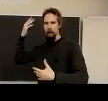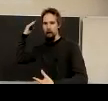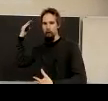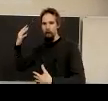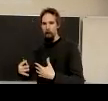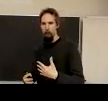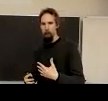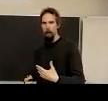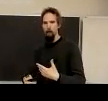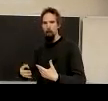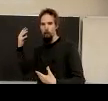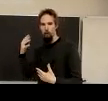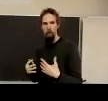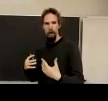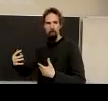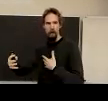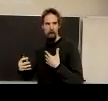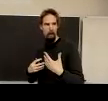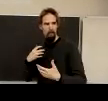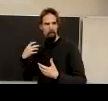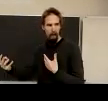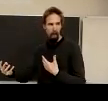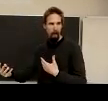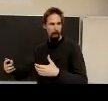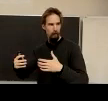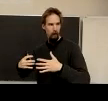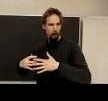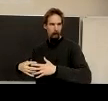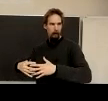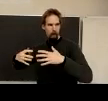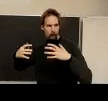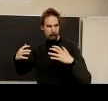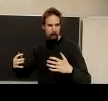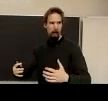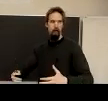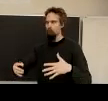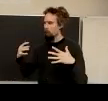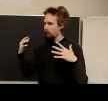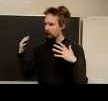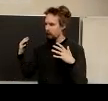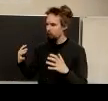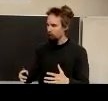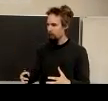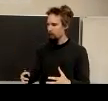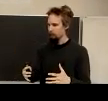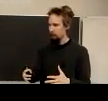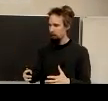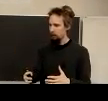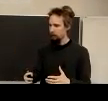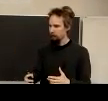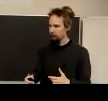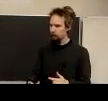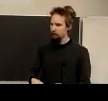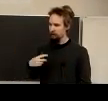tavallaan ikään kuin kalvon tai hunnun todellisuuden ja meidän väliin. Että tavallaan itsekeskeisyys voi pahimmillaan sulkea meidät